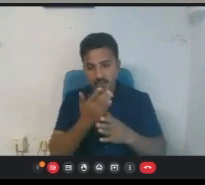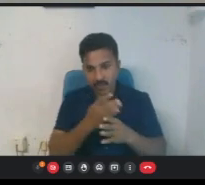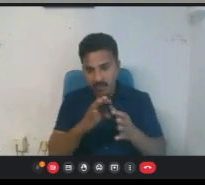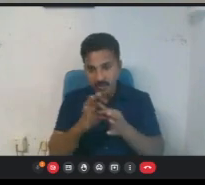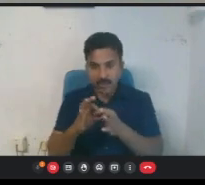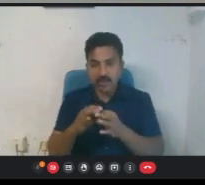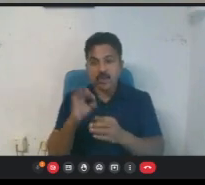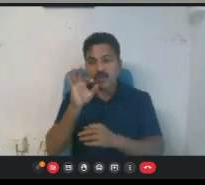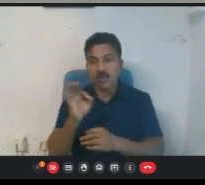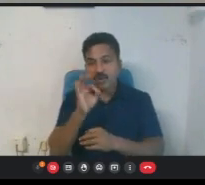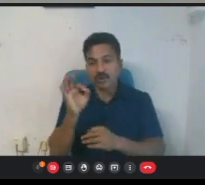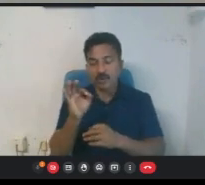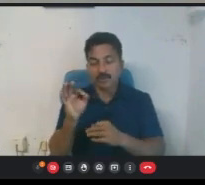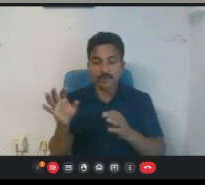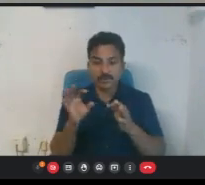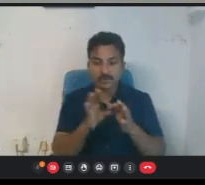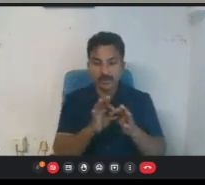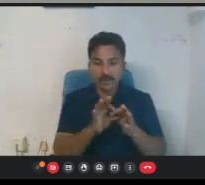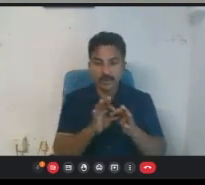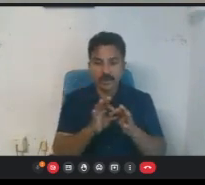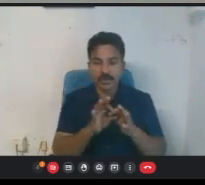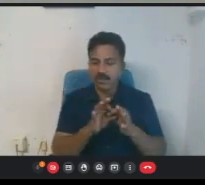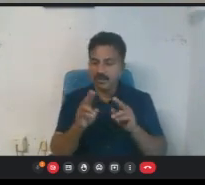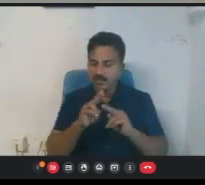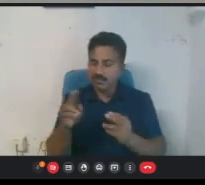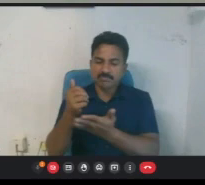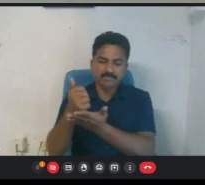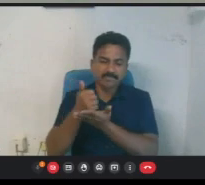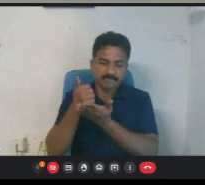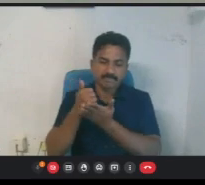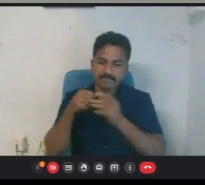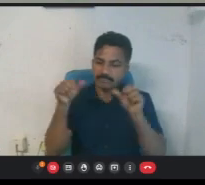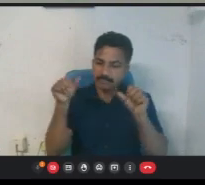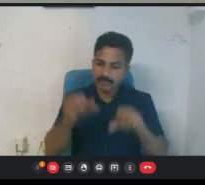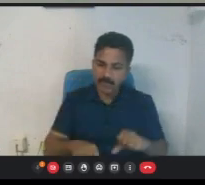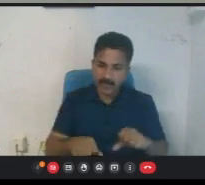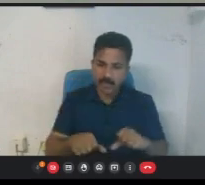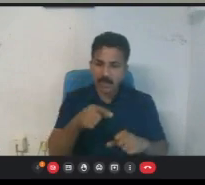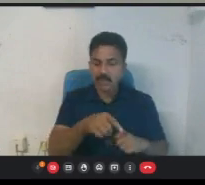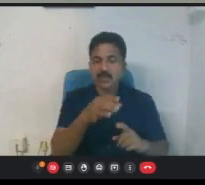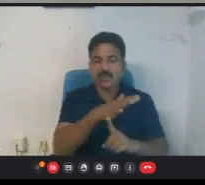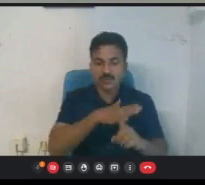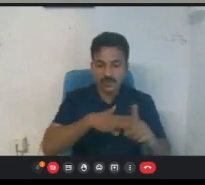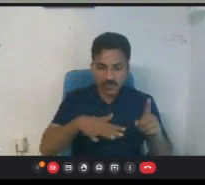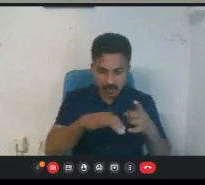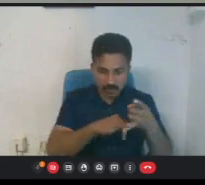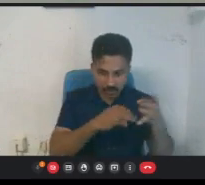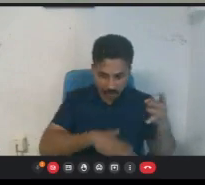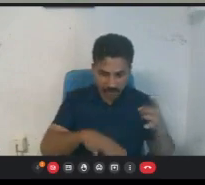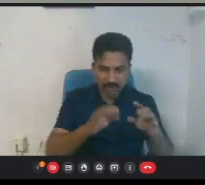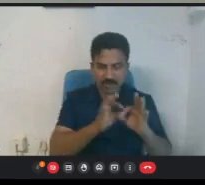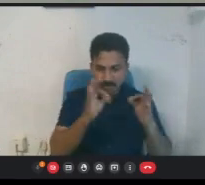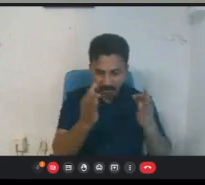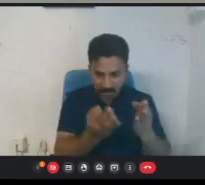ഉദ്യോഗ തലത്തിൽ നിന്ന് വേണ്ടത്ര അനുകൂലമായ ഒരു പ്രതികരണം കിട്ടാതെ വരുമ്പോൾ ഇവർ സമൂഹത്തിനും കുടുംബത്തിനും